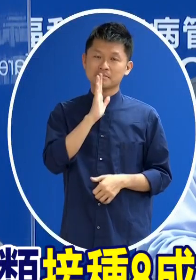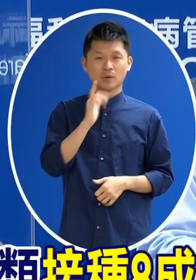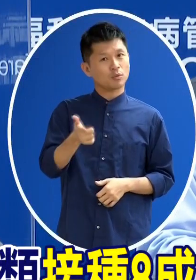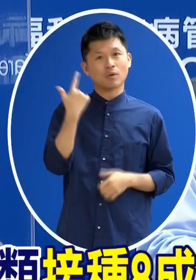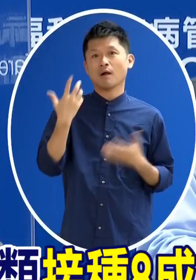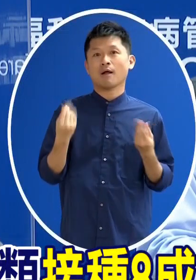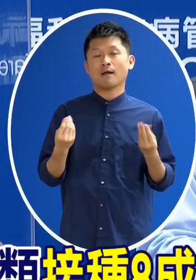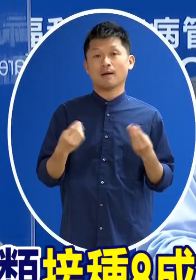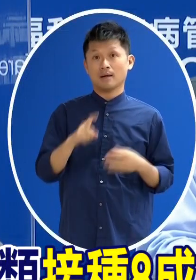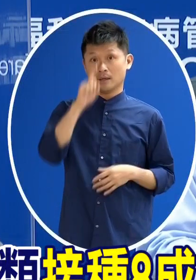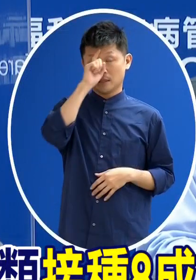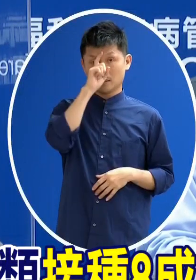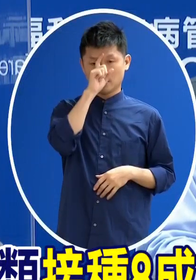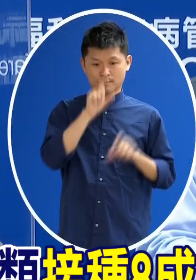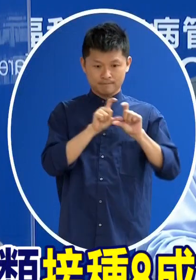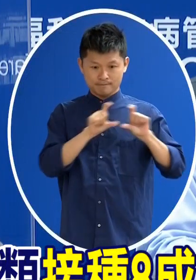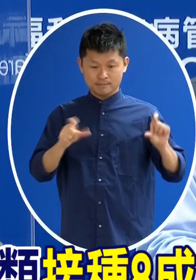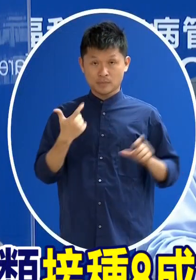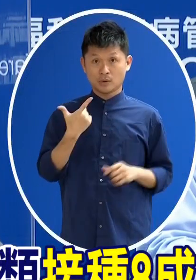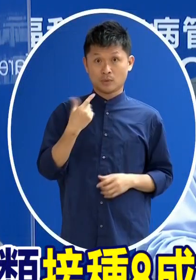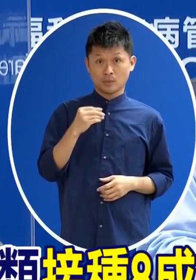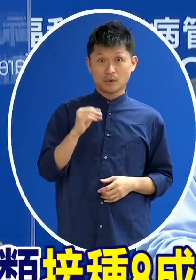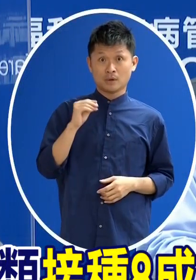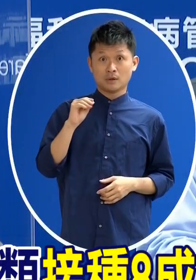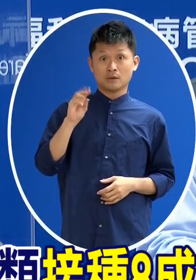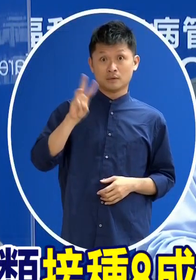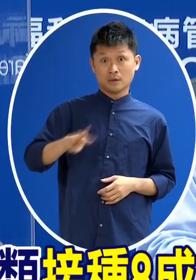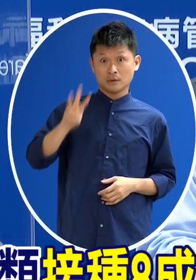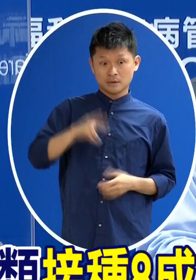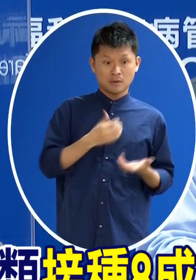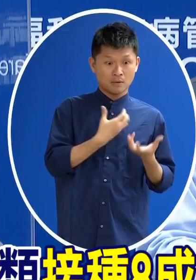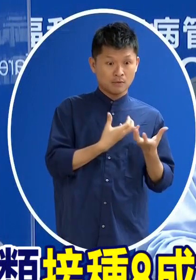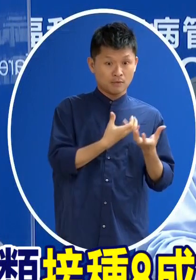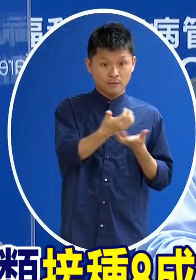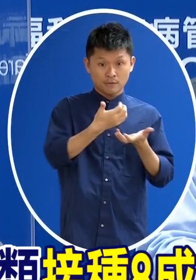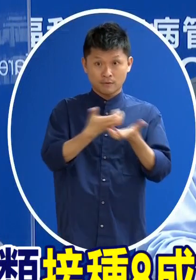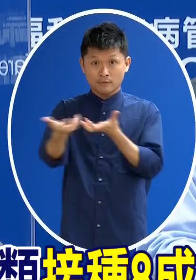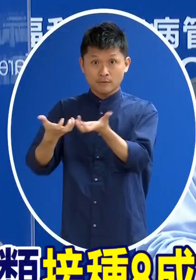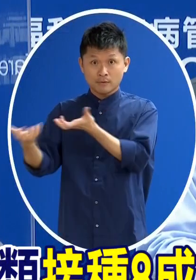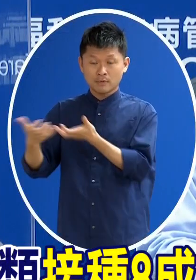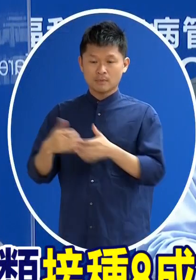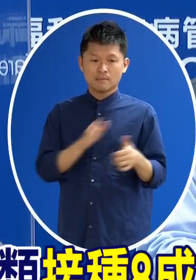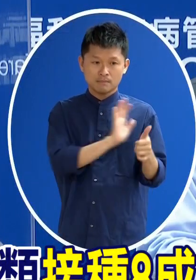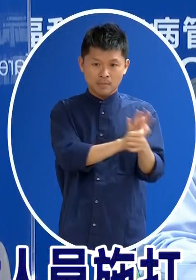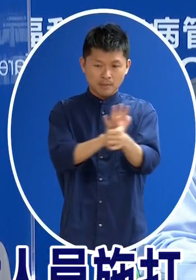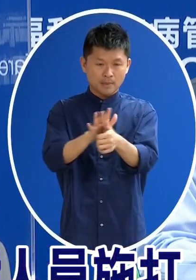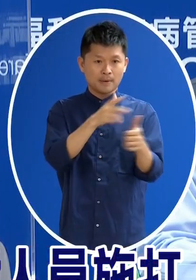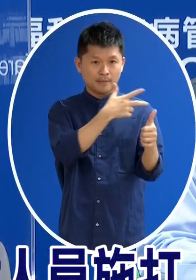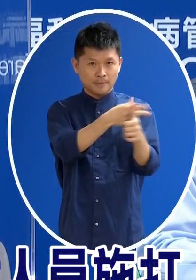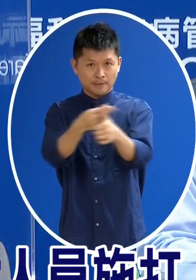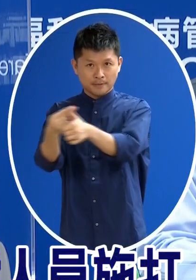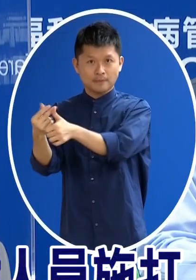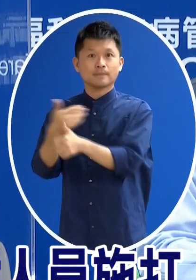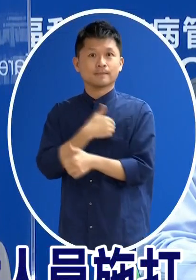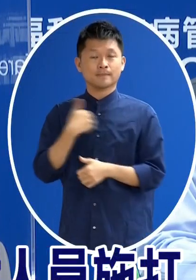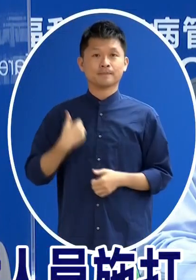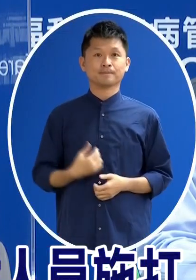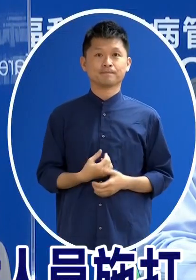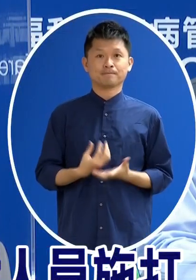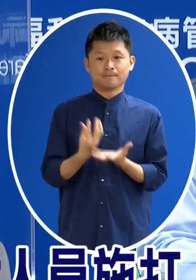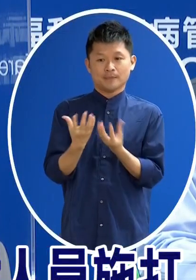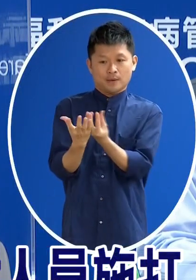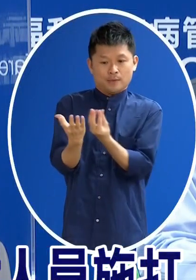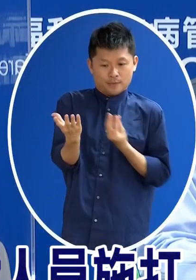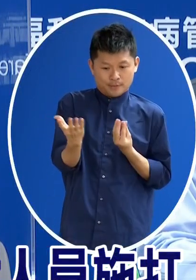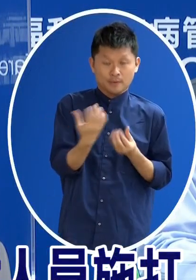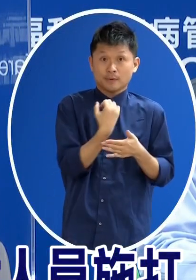说这是63,000出去之后能够对一二三类的有帮助。那另外我们保留